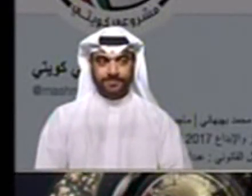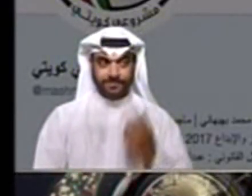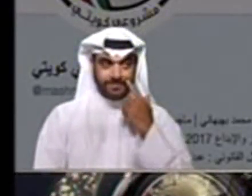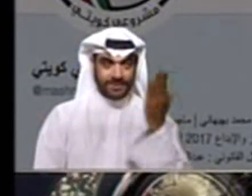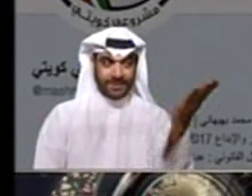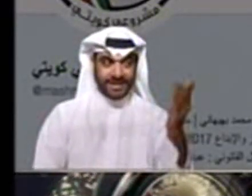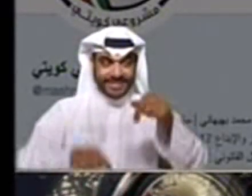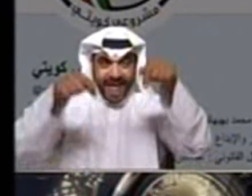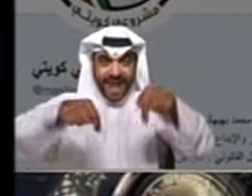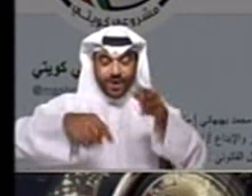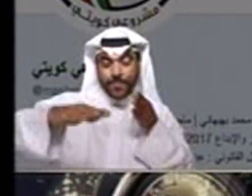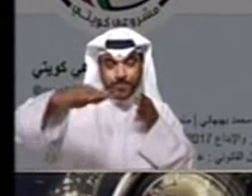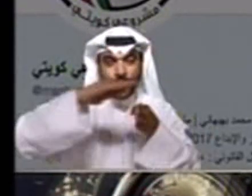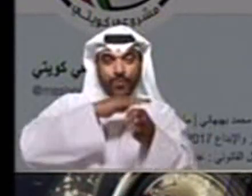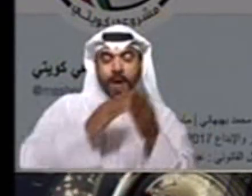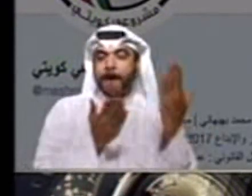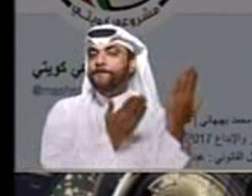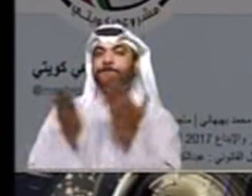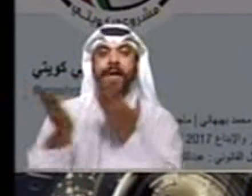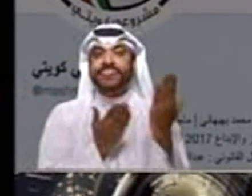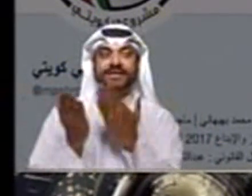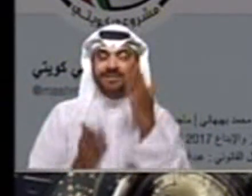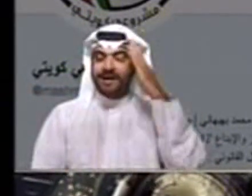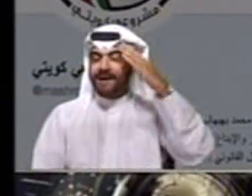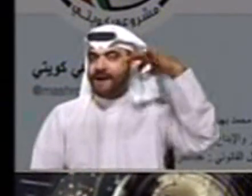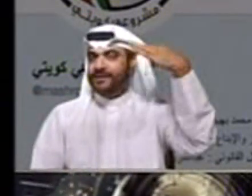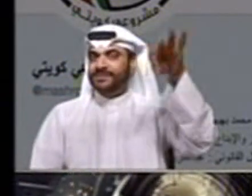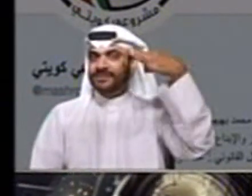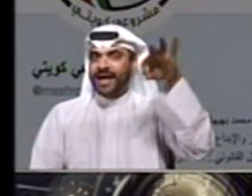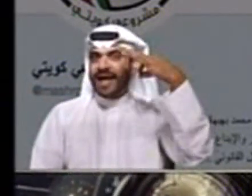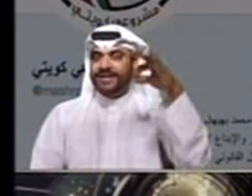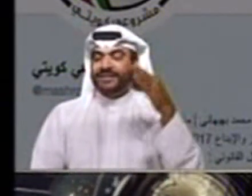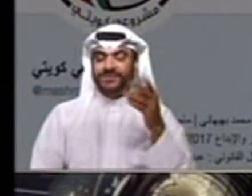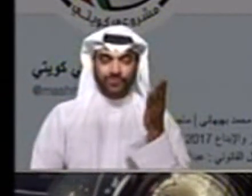حضرنا اليوم مدرسة أكاديمية الموهبة المشتركة للبنين.